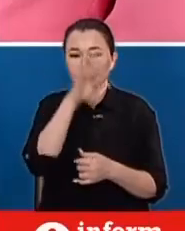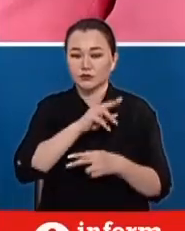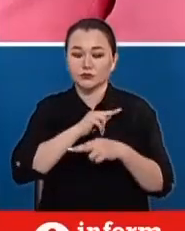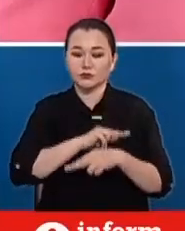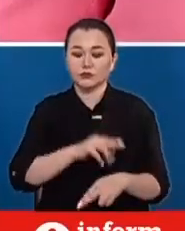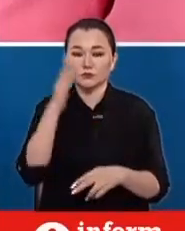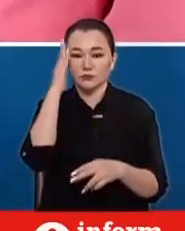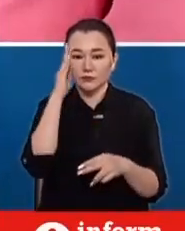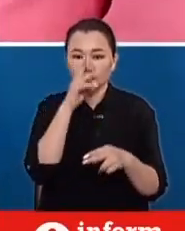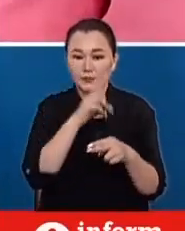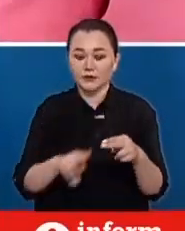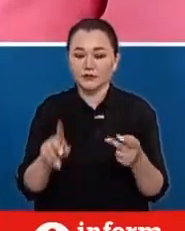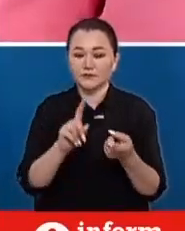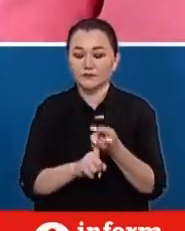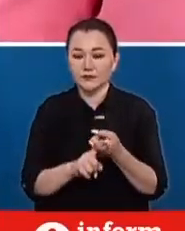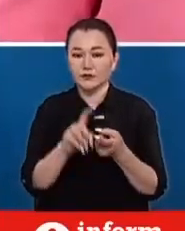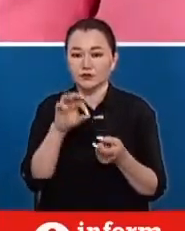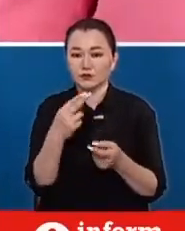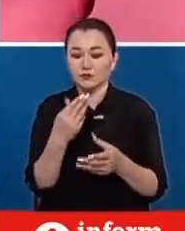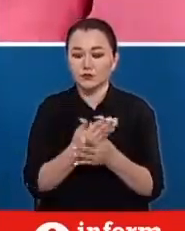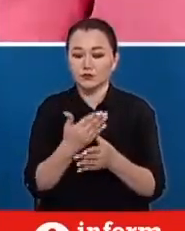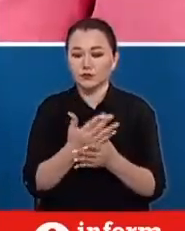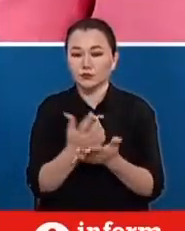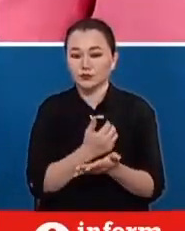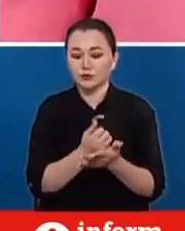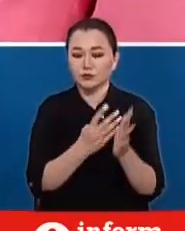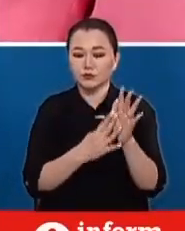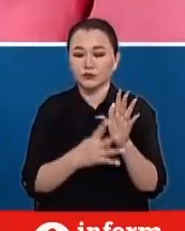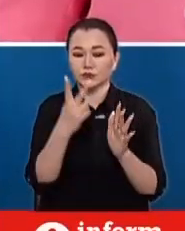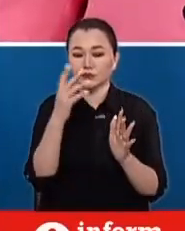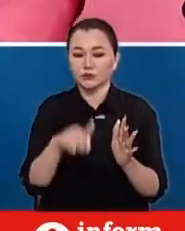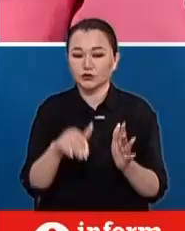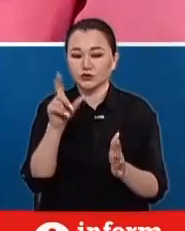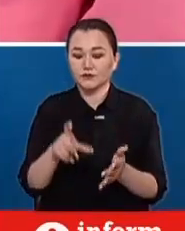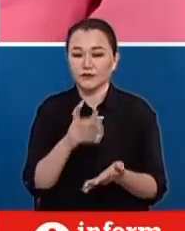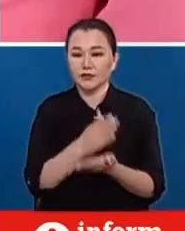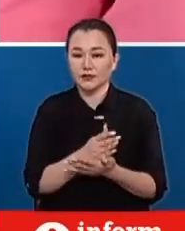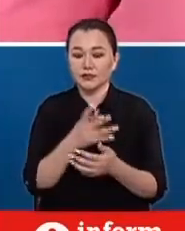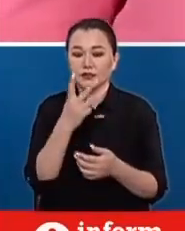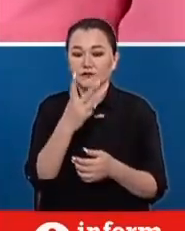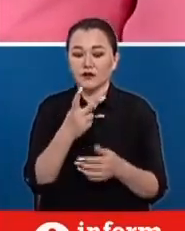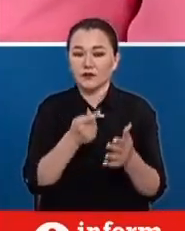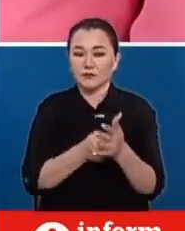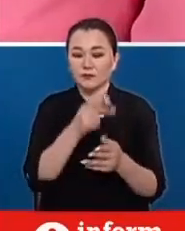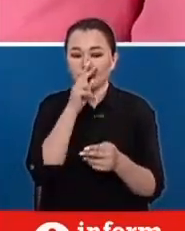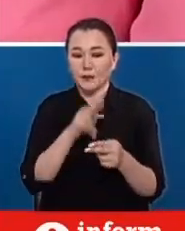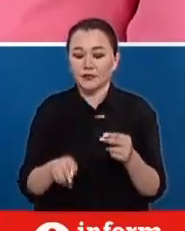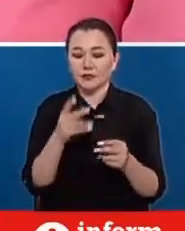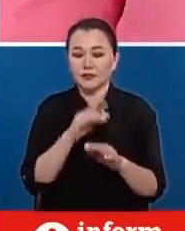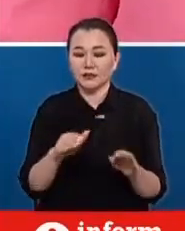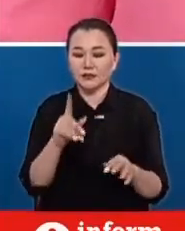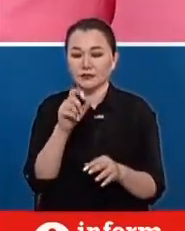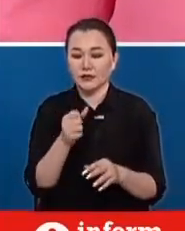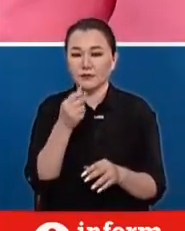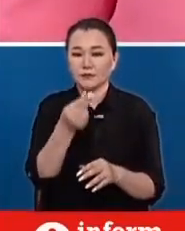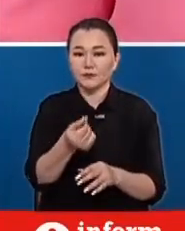ету қабілетінен айрылуына байланысты әлеуметтік көмек алатын 92 мыңға жоқ адам бар. Екі бірдей асыраушысынан айырылған балалар үшін